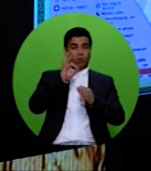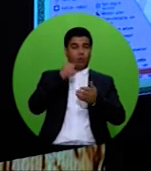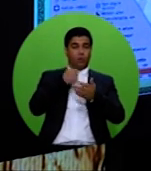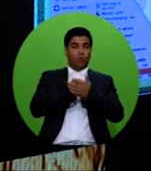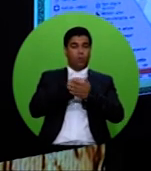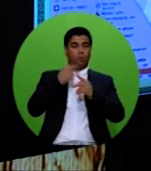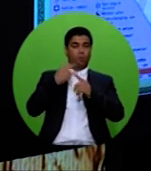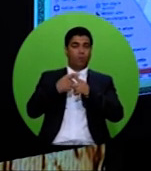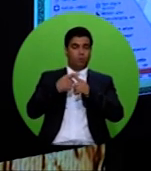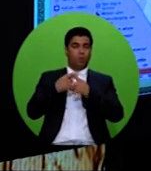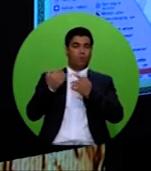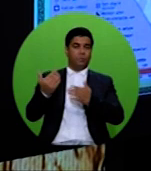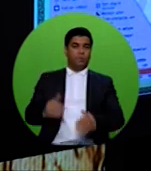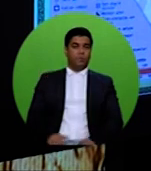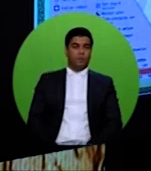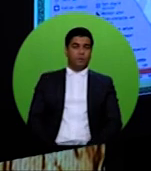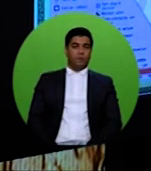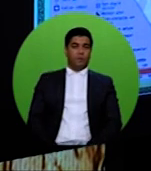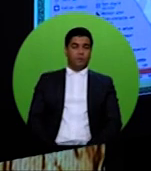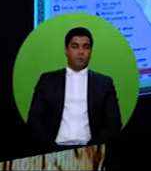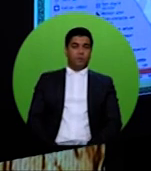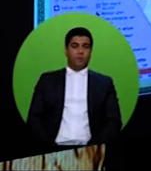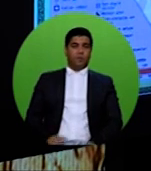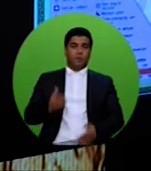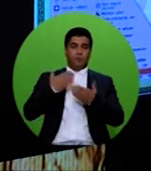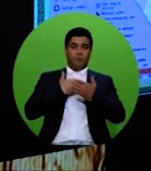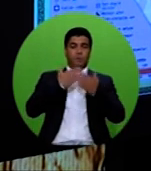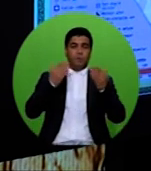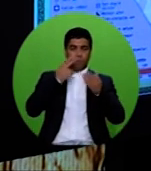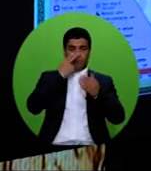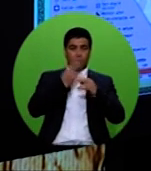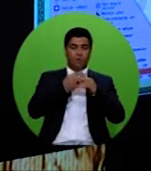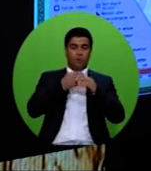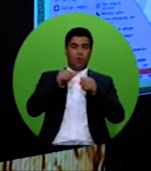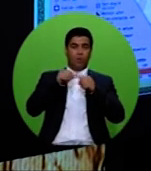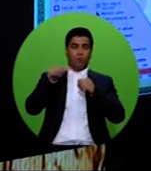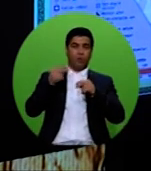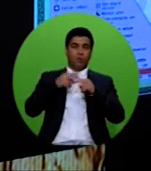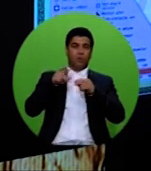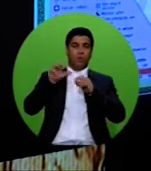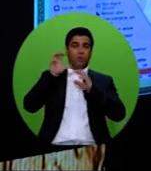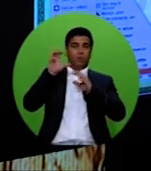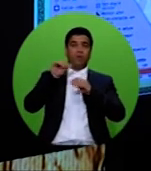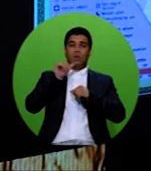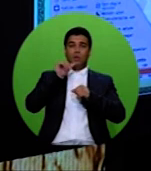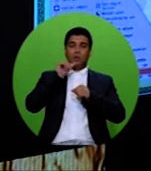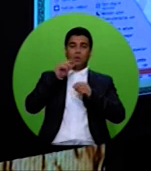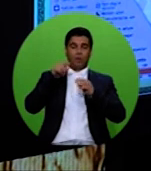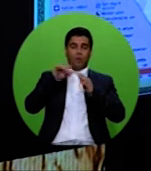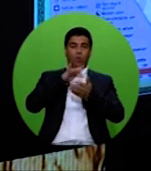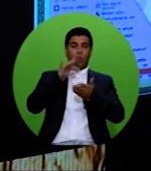до плюс градусов. Если мы рассмотрим с вами отдельно регионы, например, в городе Карши